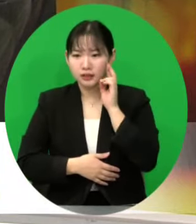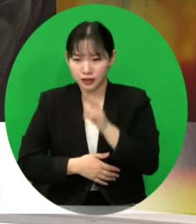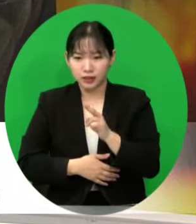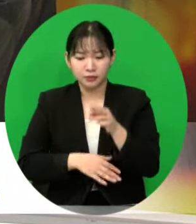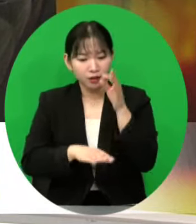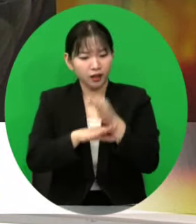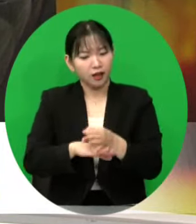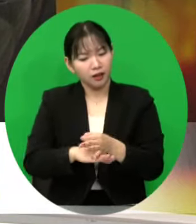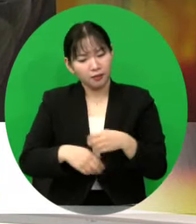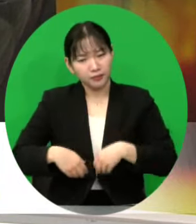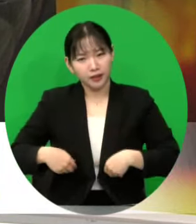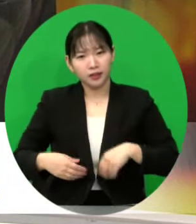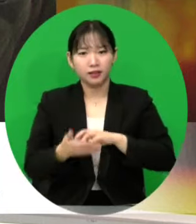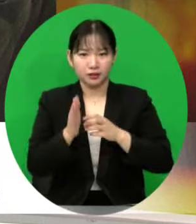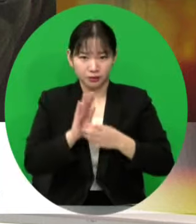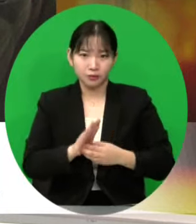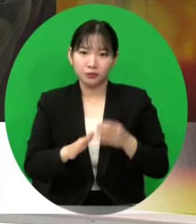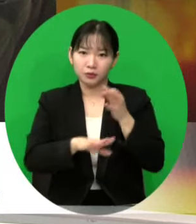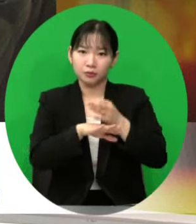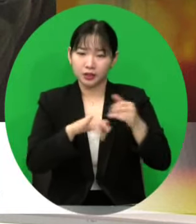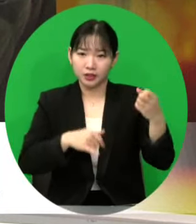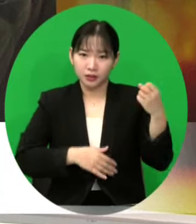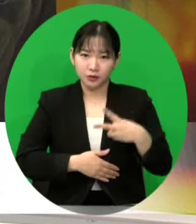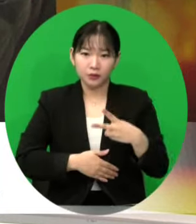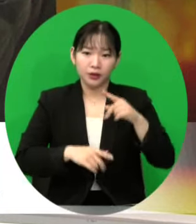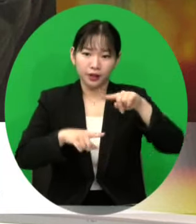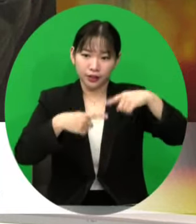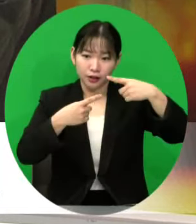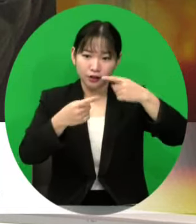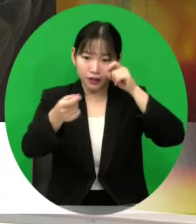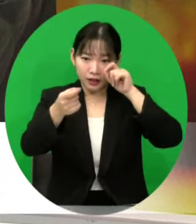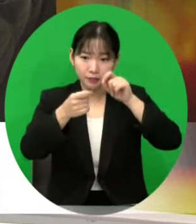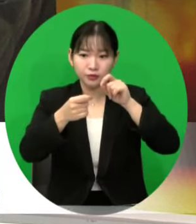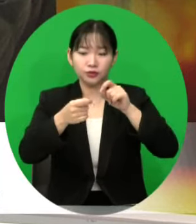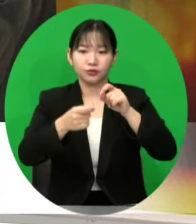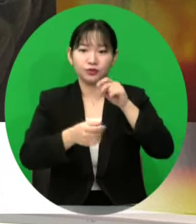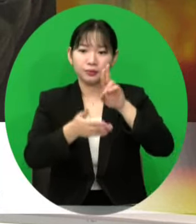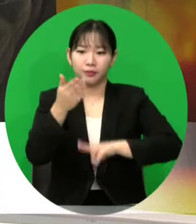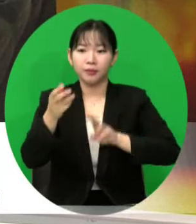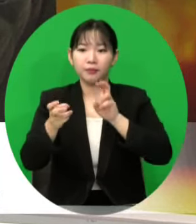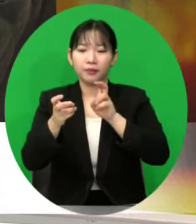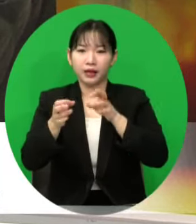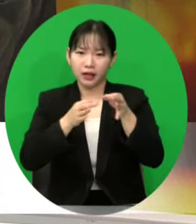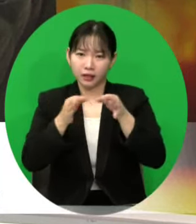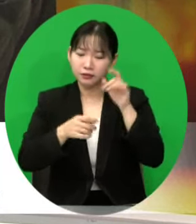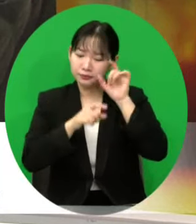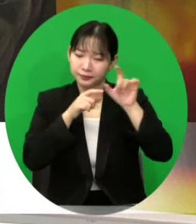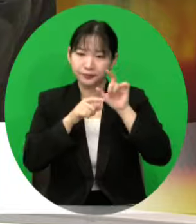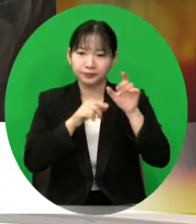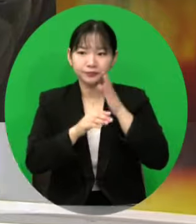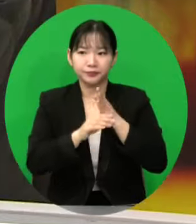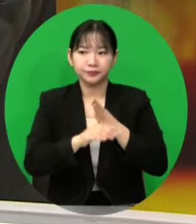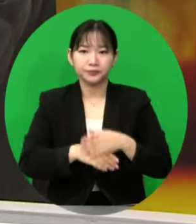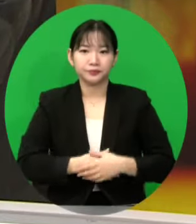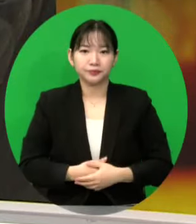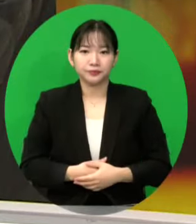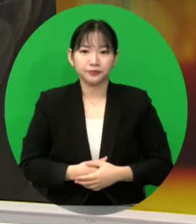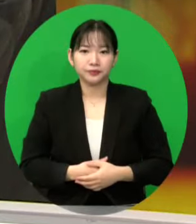구입하기가 꺼려질 정도인데 소비자들은 물론 설 대목을 앞둔 유통업계도 고심하고 있습니다. 한신구